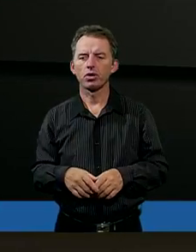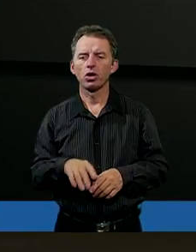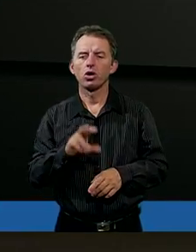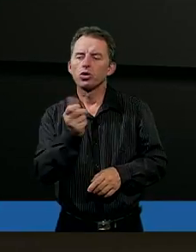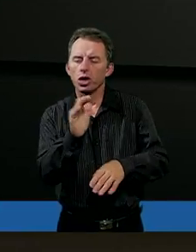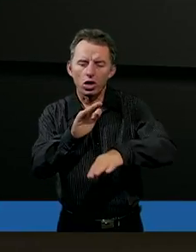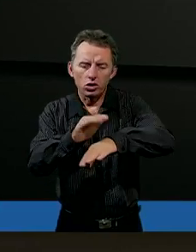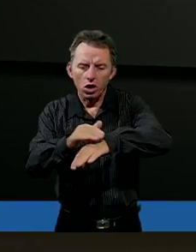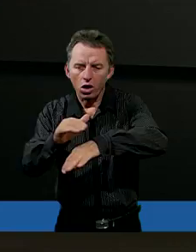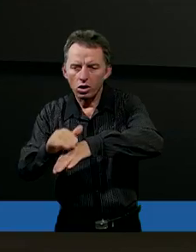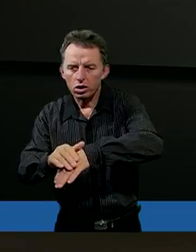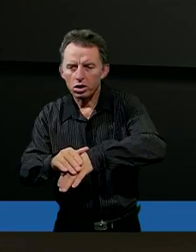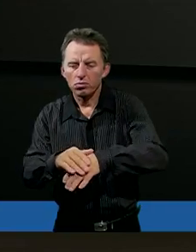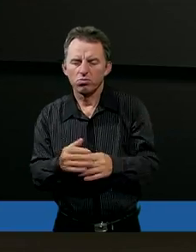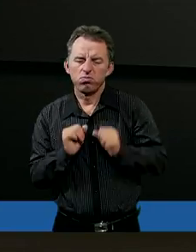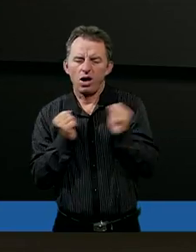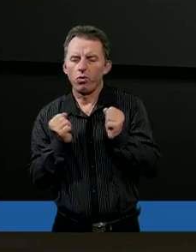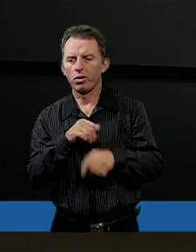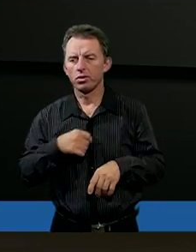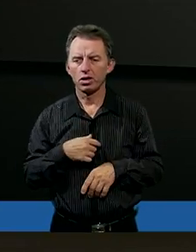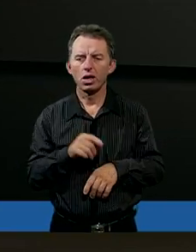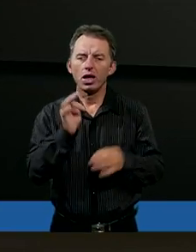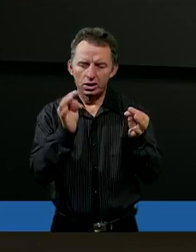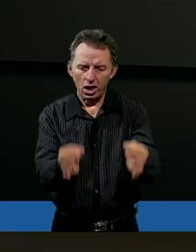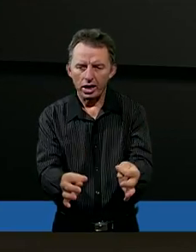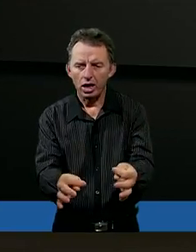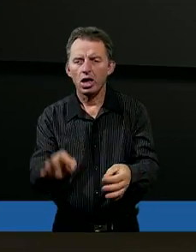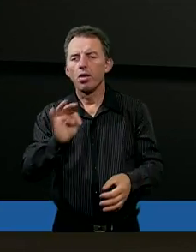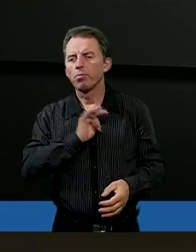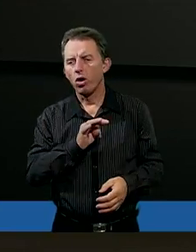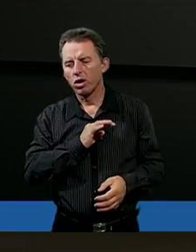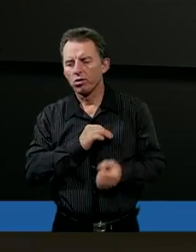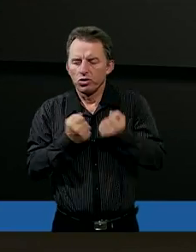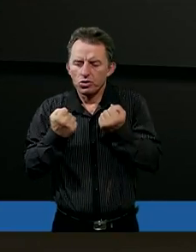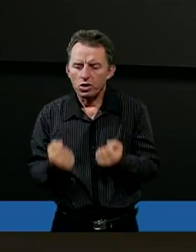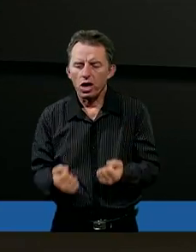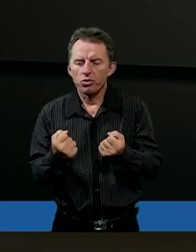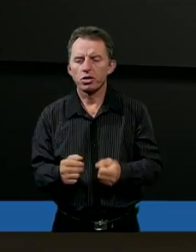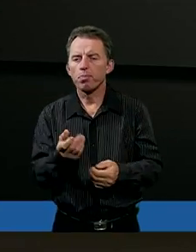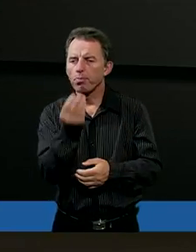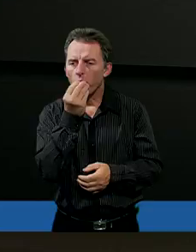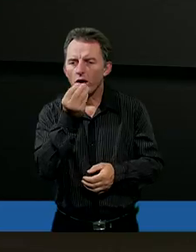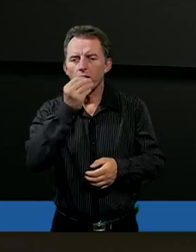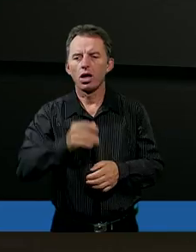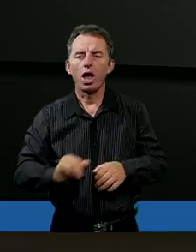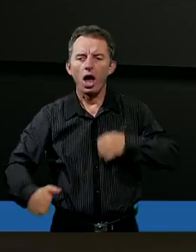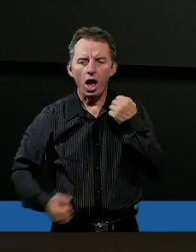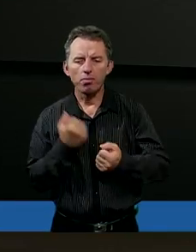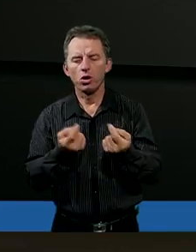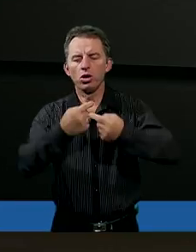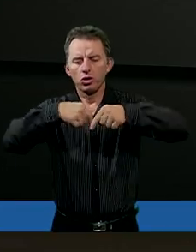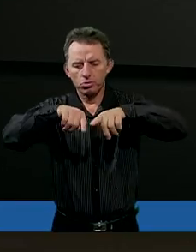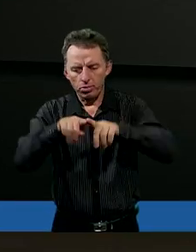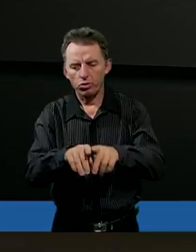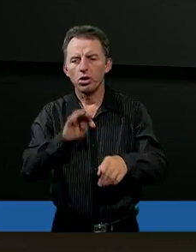Czego się dotknąć wzdrygałem, to jest teraz moim cierpkim pokarmem. Aby się